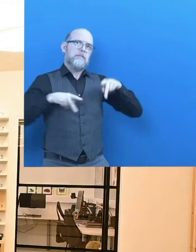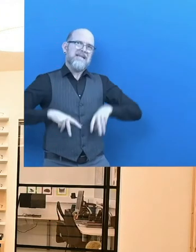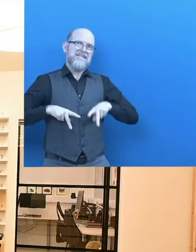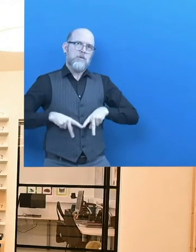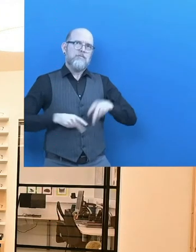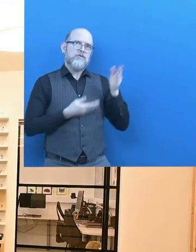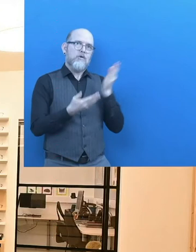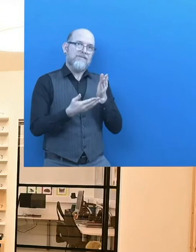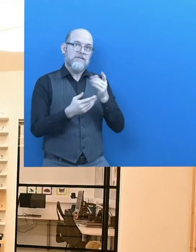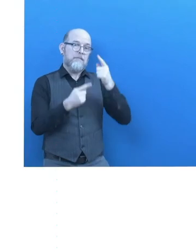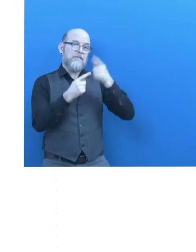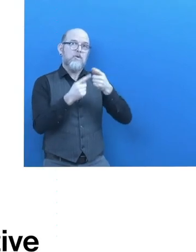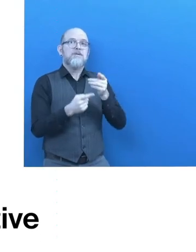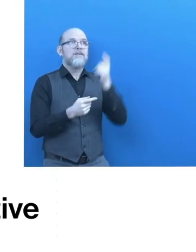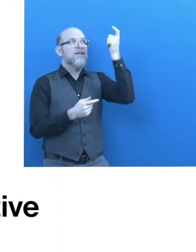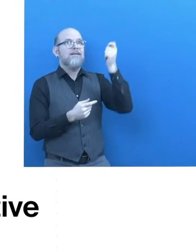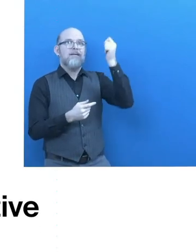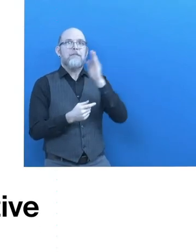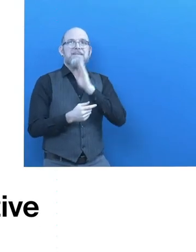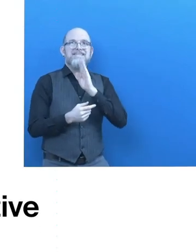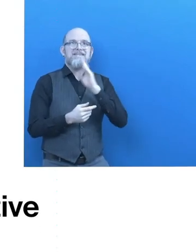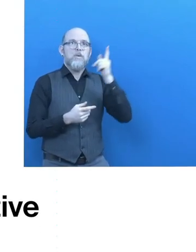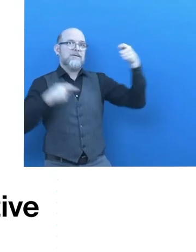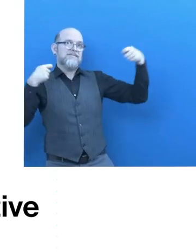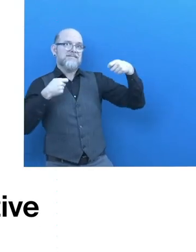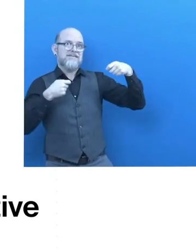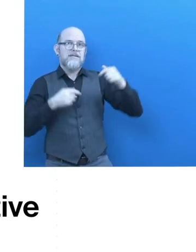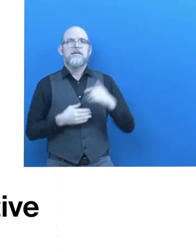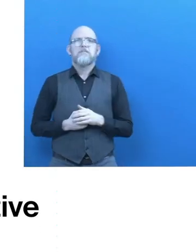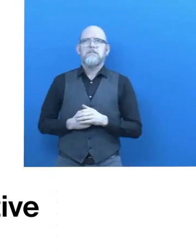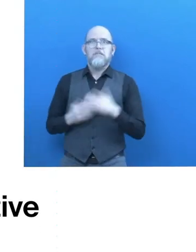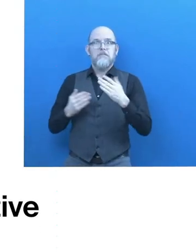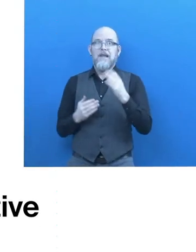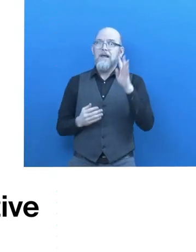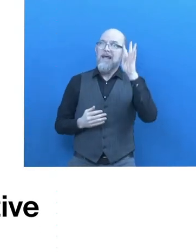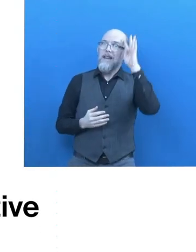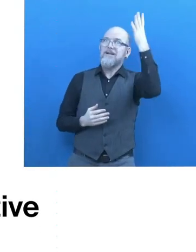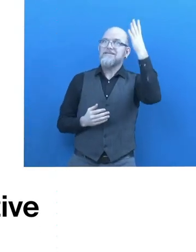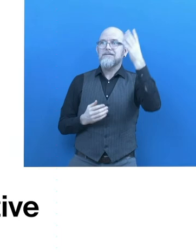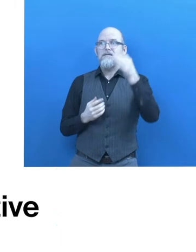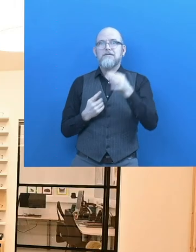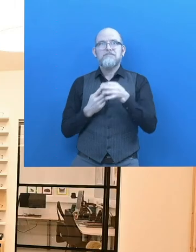Pensionsversicherungsanstalten gewährleistet. What is unique and innovative about Videbis?